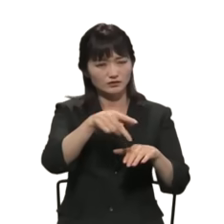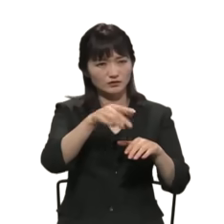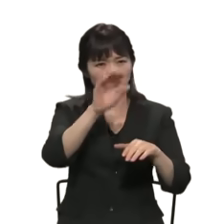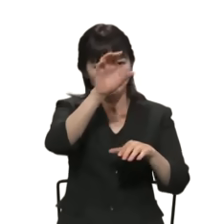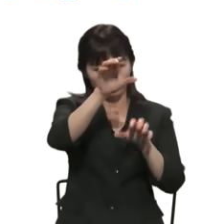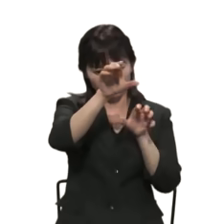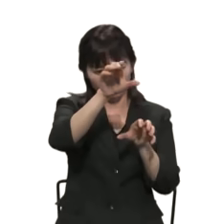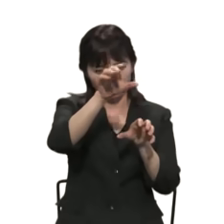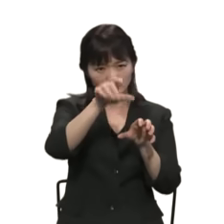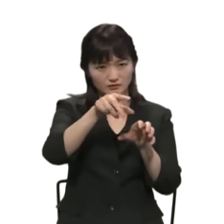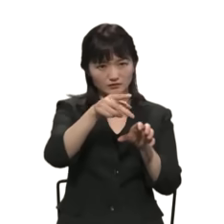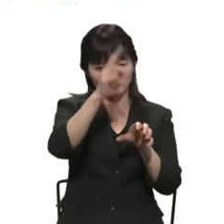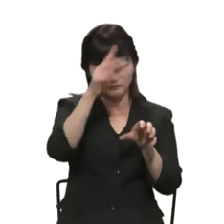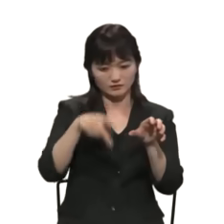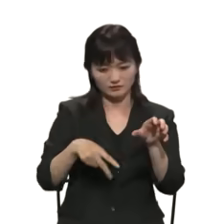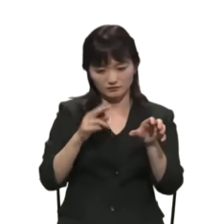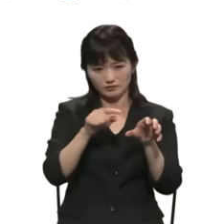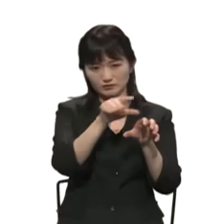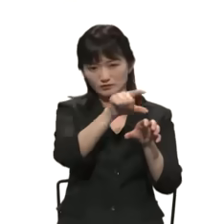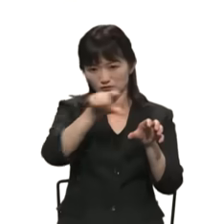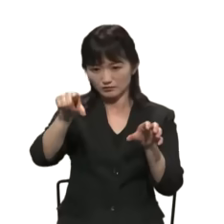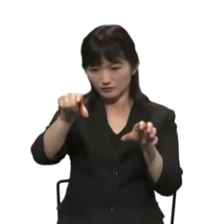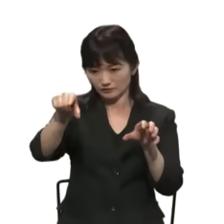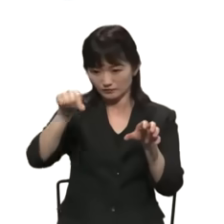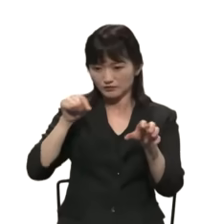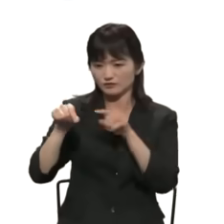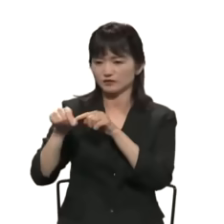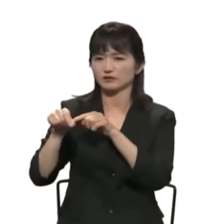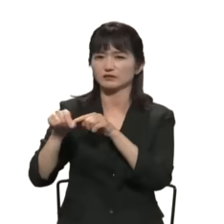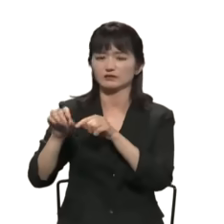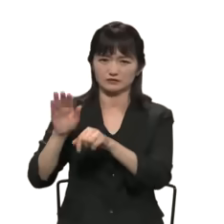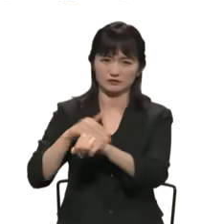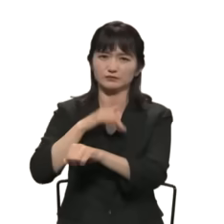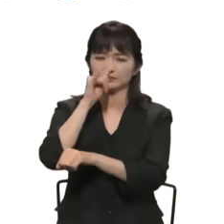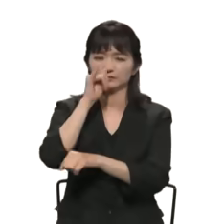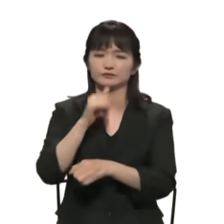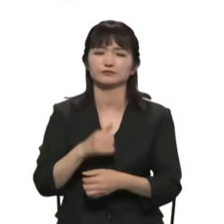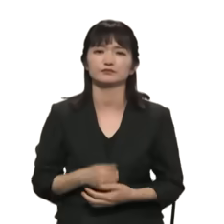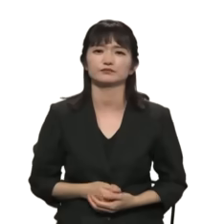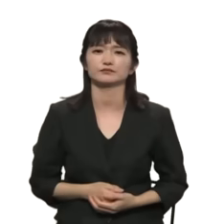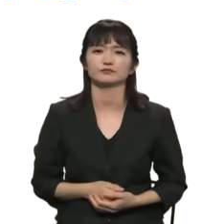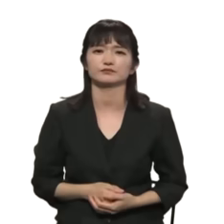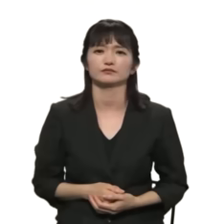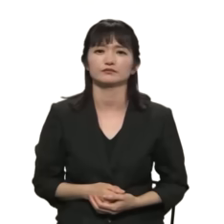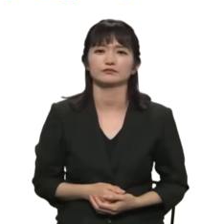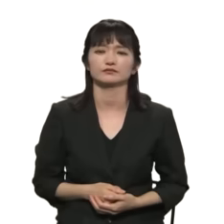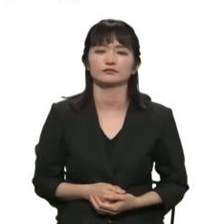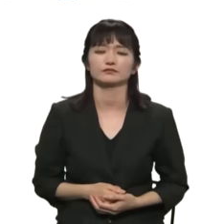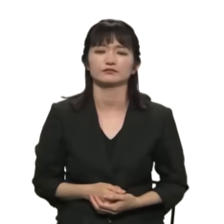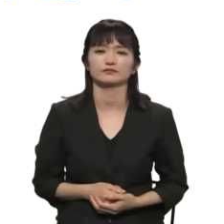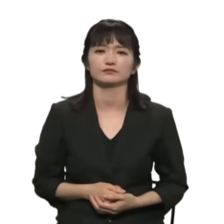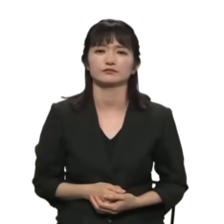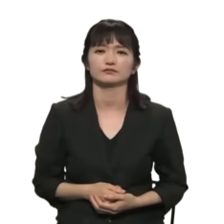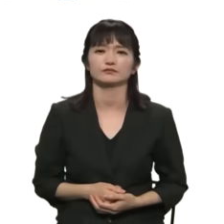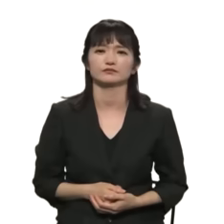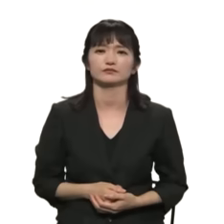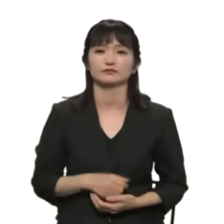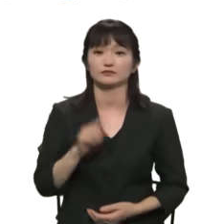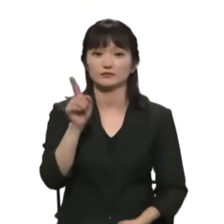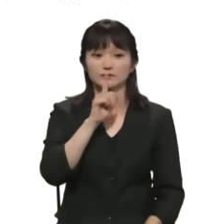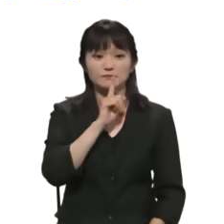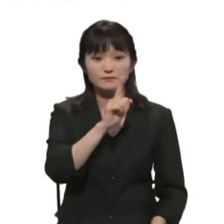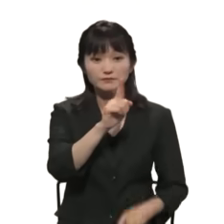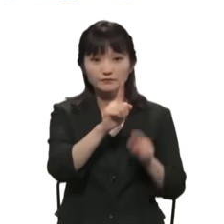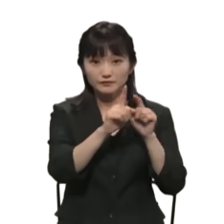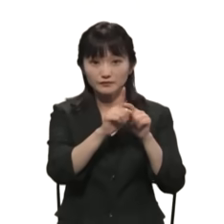얘기를 했습니다 그래서 좀 맥락을 조금 더 살펴봐야 할 필요가 있지 않을까 이런 식의 의견을 지금 내고 있네요 어떤 발언을